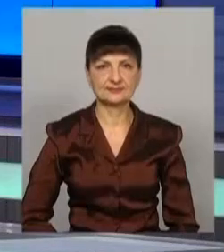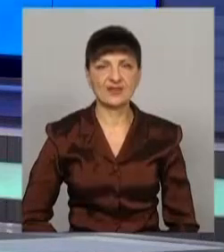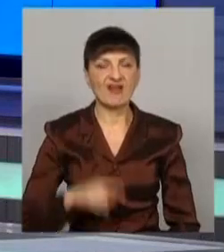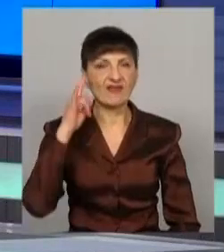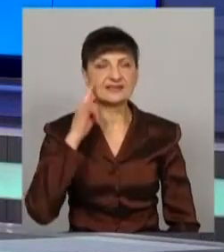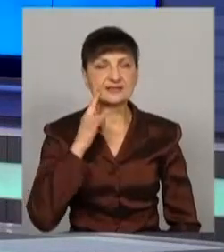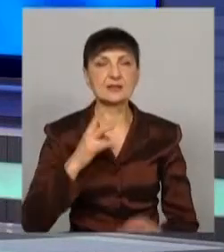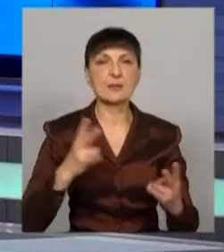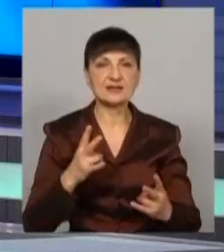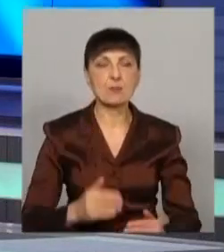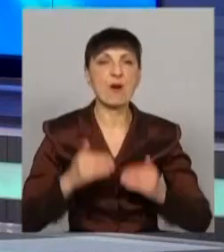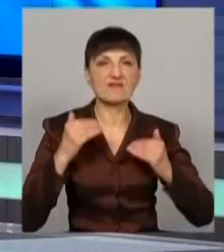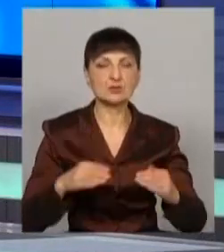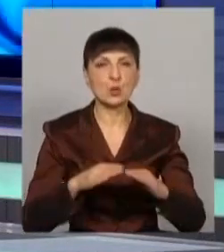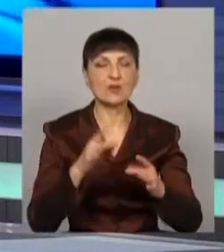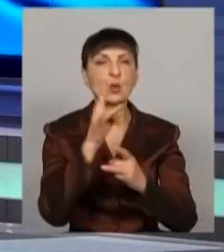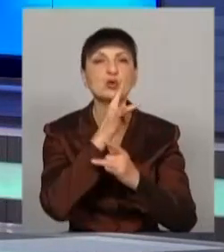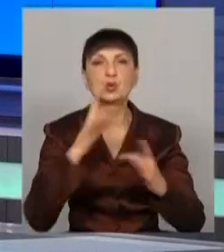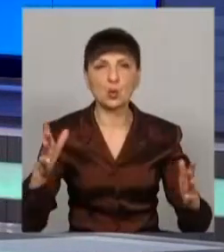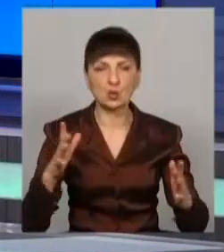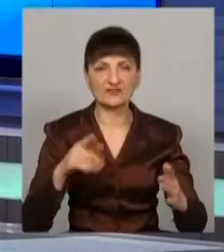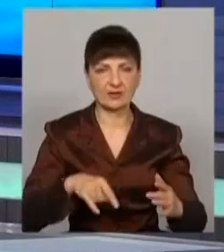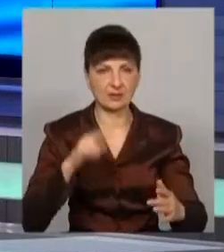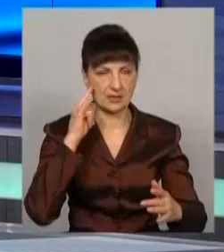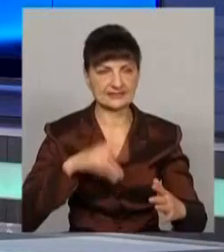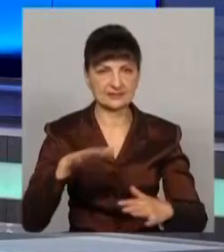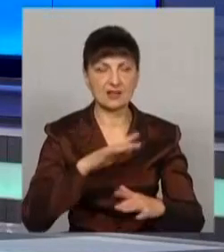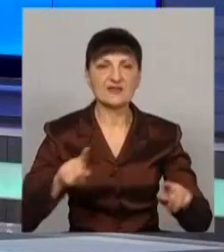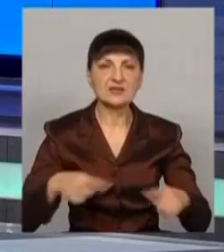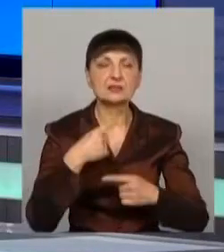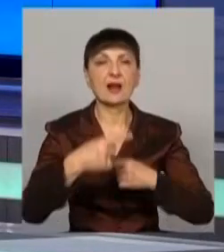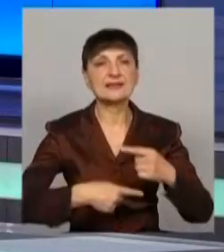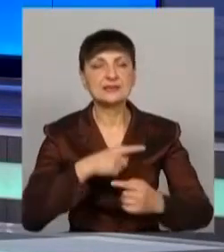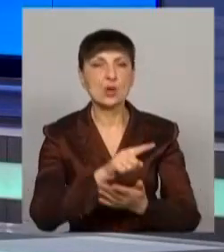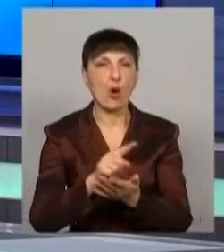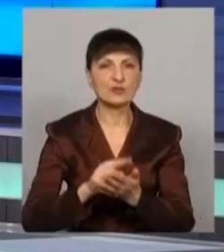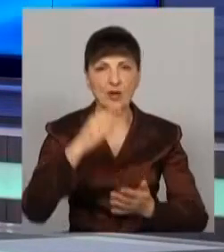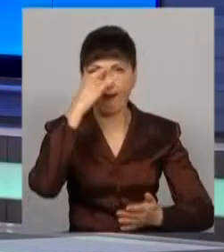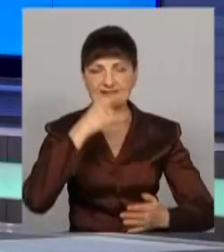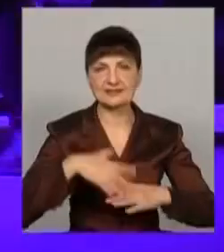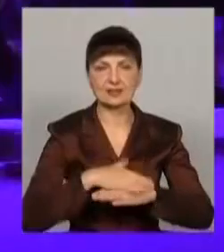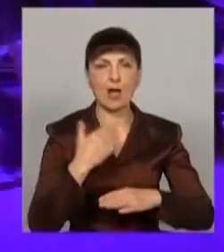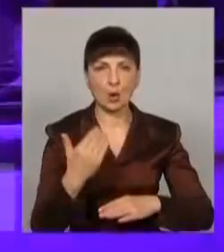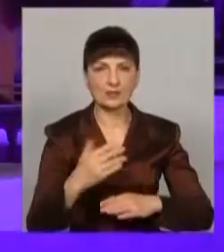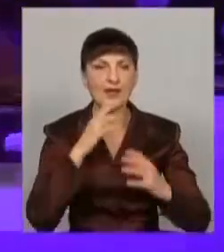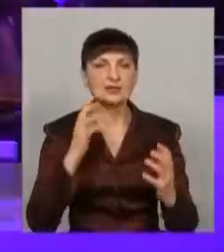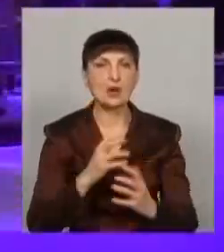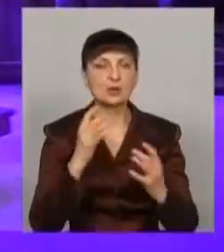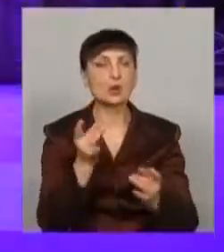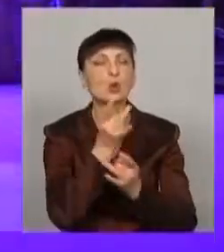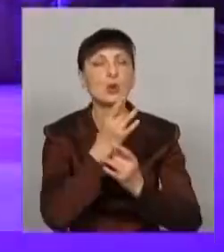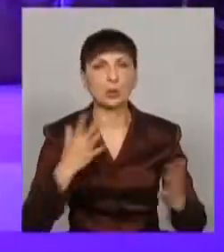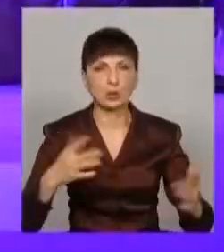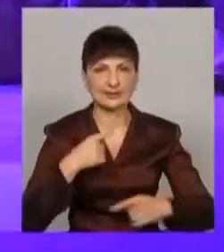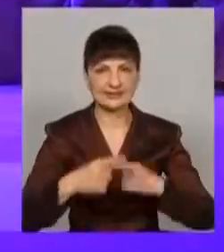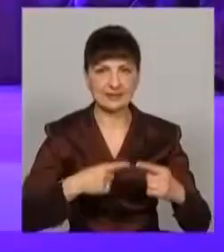В Казахстане необходимо повысить уровень культурного потенциала страны, возродить традиции и обычаи казахского народа, сохранить культурное